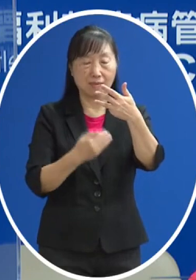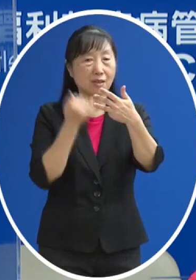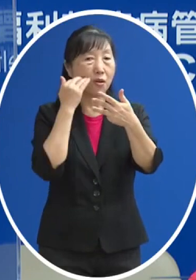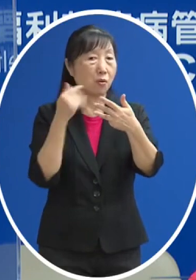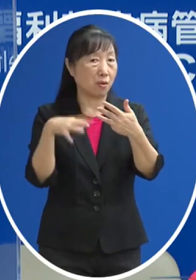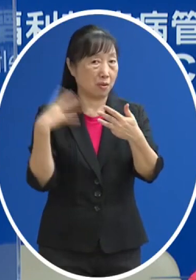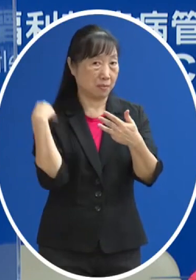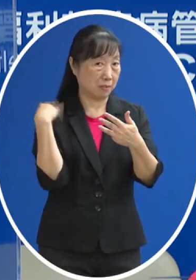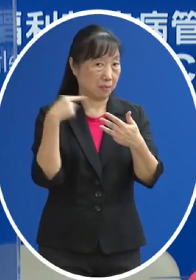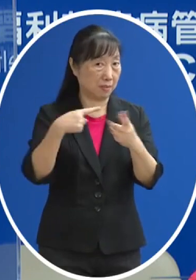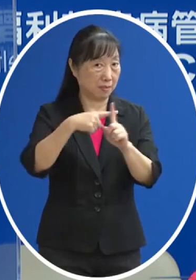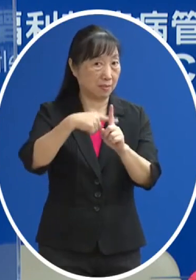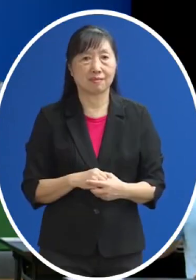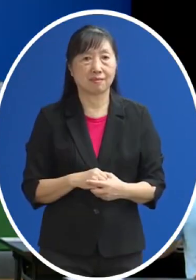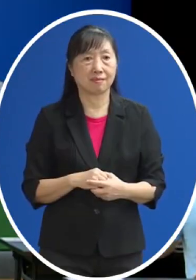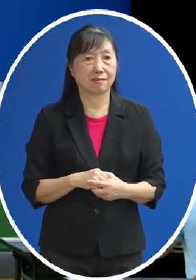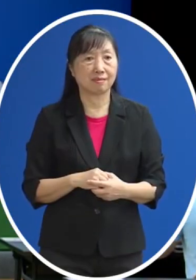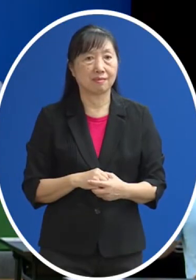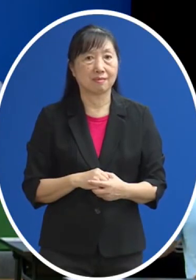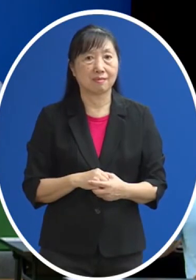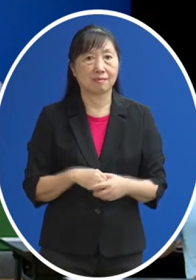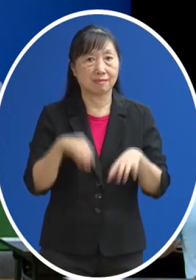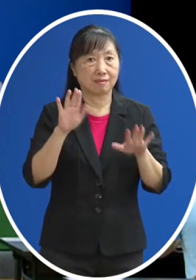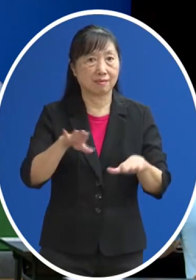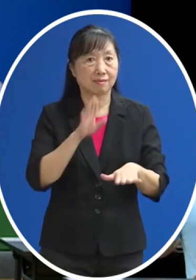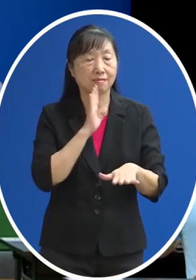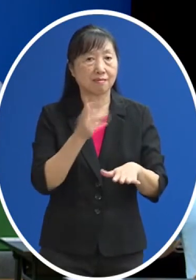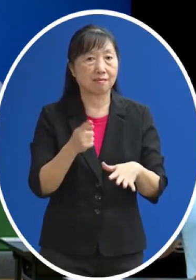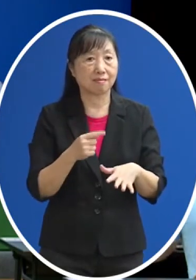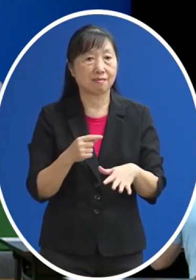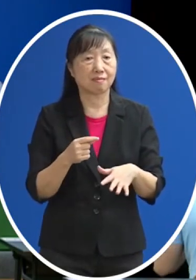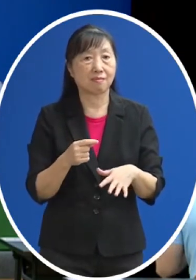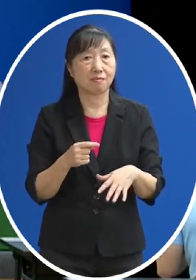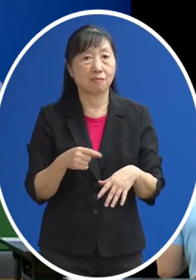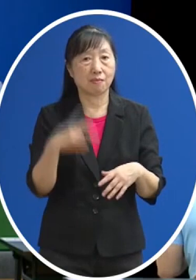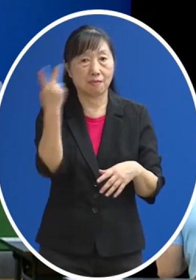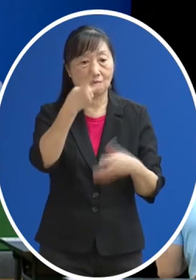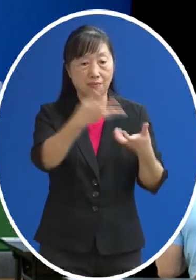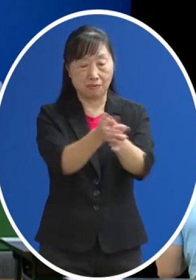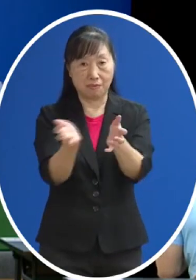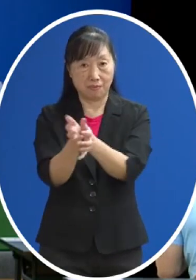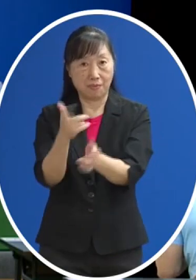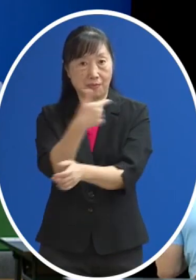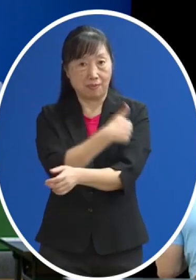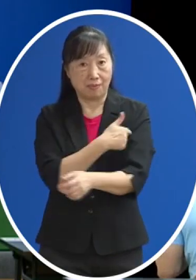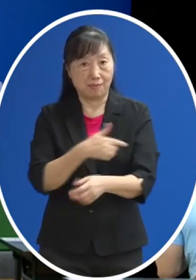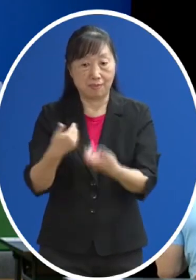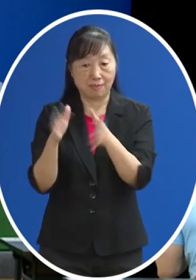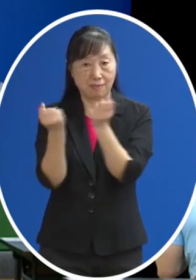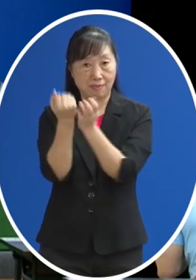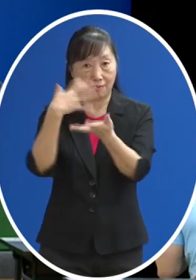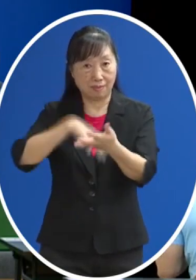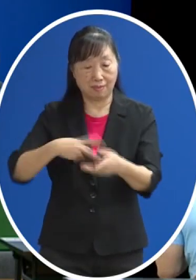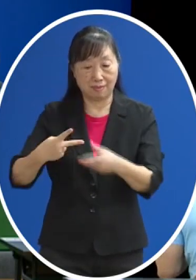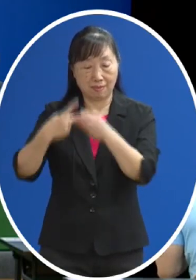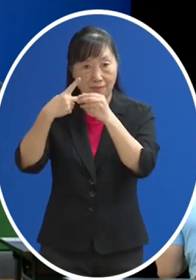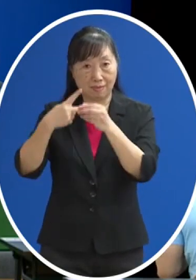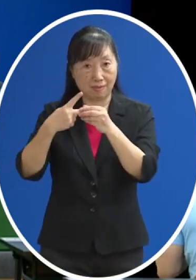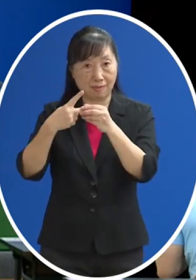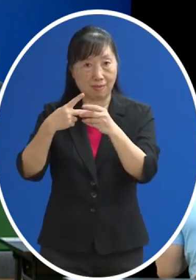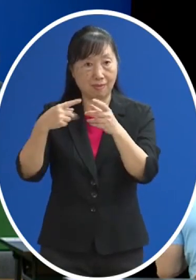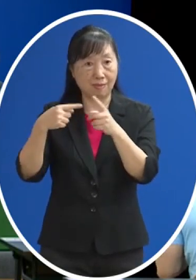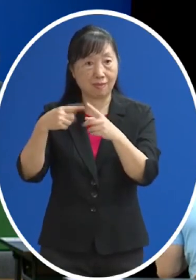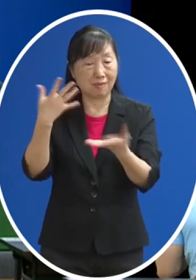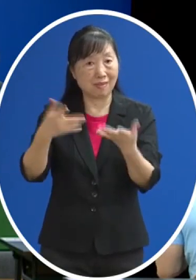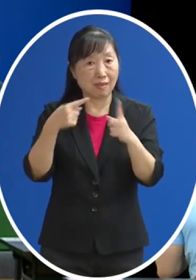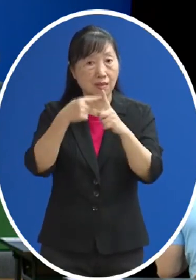警戒，那这是必然的。 我们目前扣掉四类能够打到莫德纳疫苗第二剂的人，现在到底是总